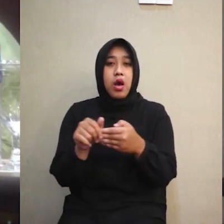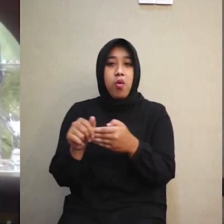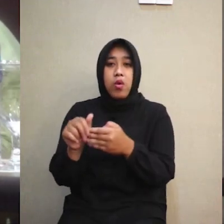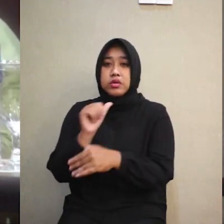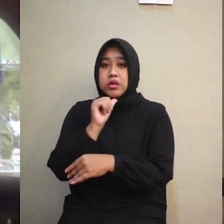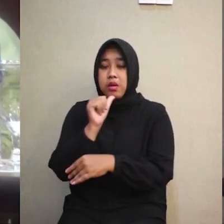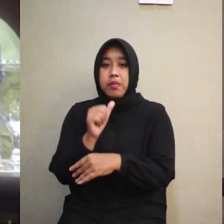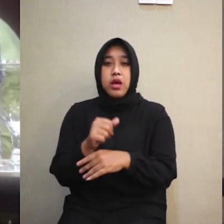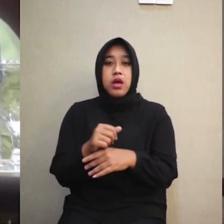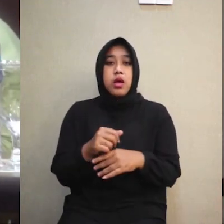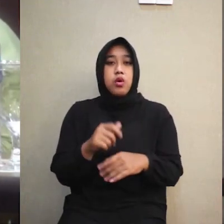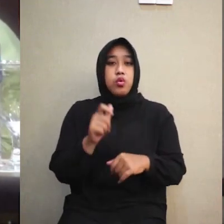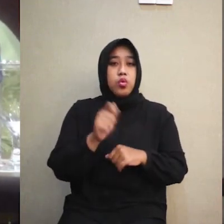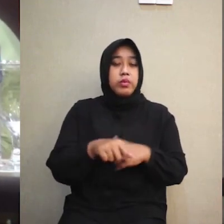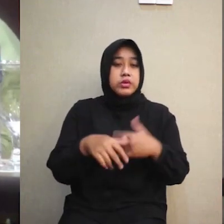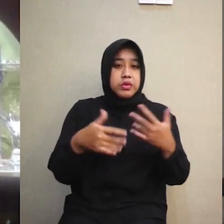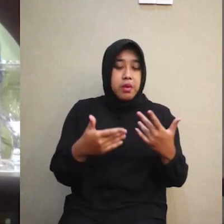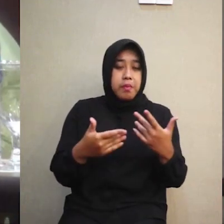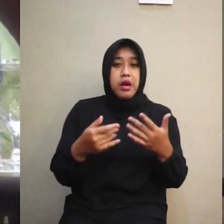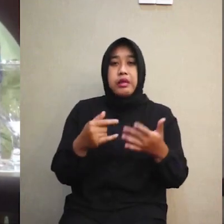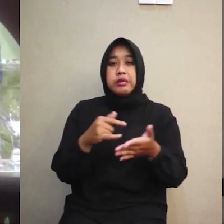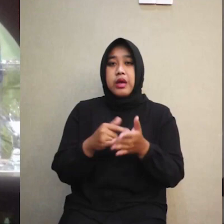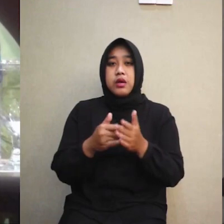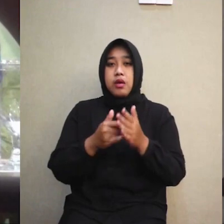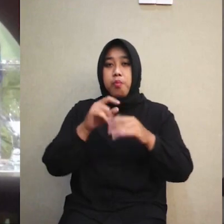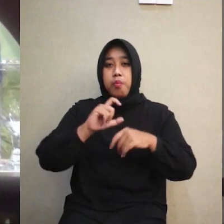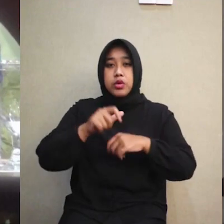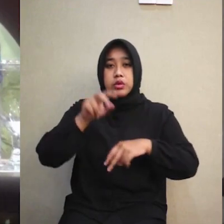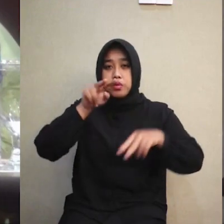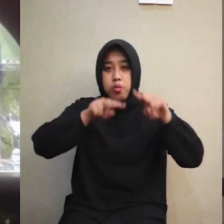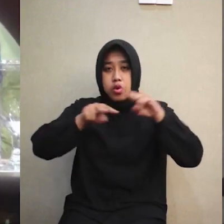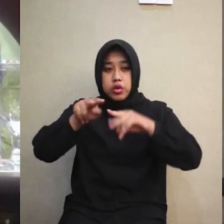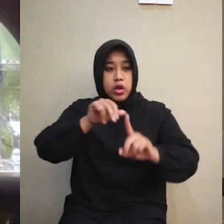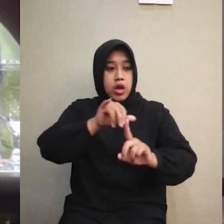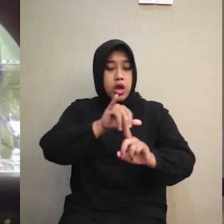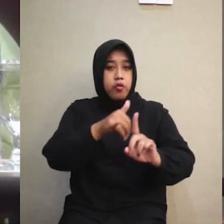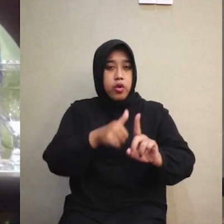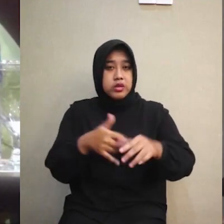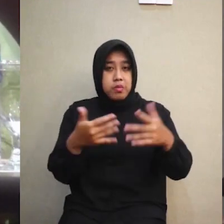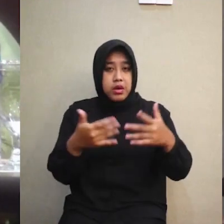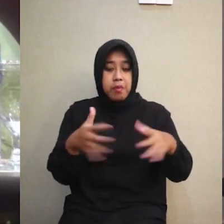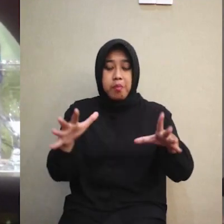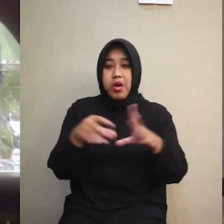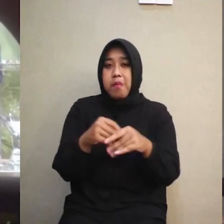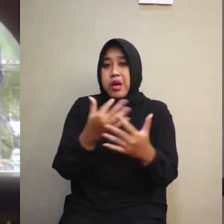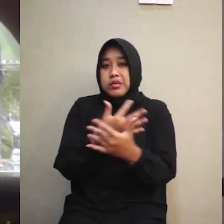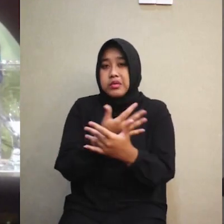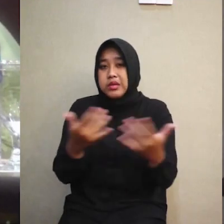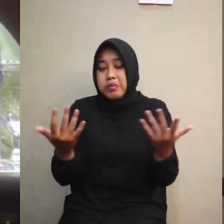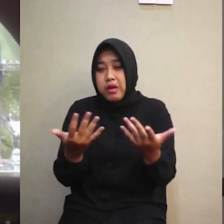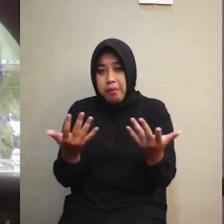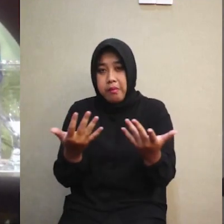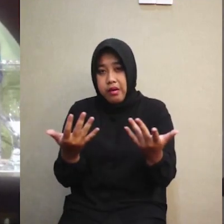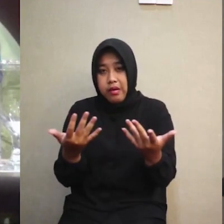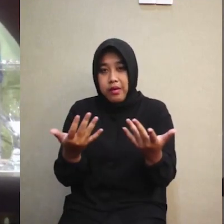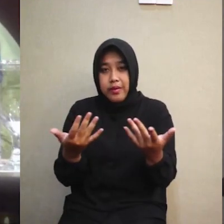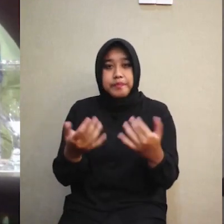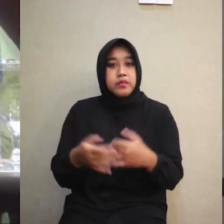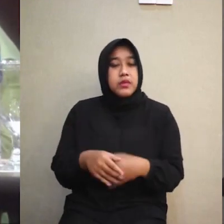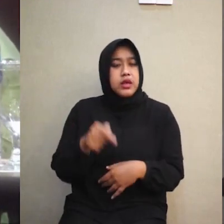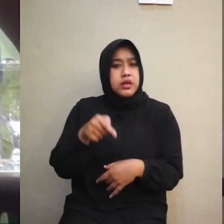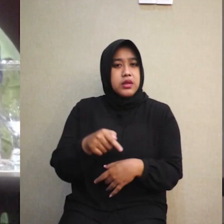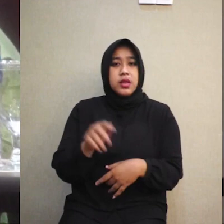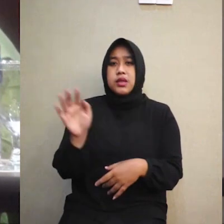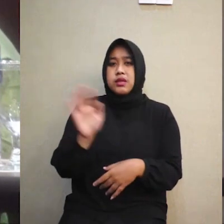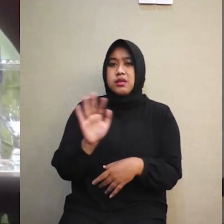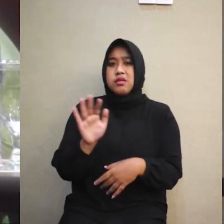panismenya seperti apa teknik monitoring evaluasinya Bagaimana peran masyarakat Seperti apa kayak gitu Ini ini enggak